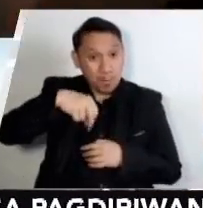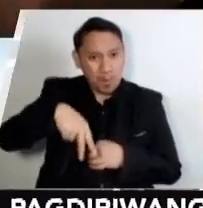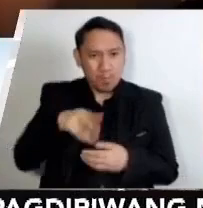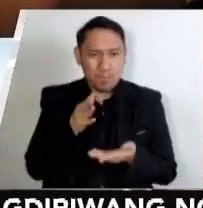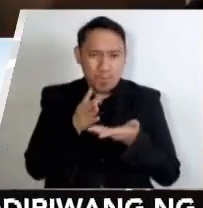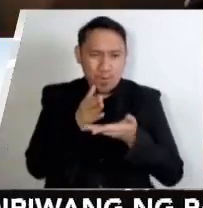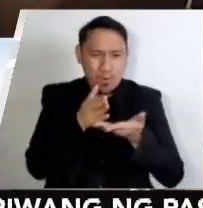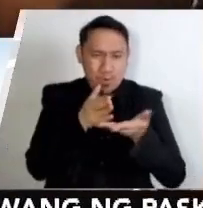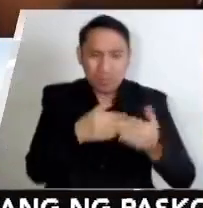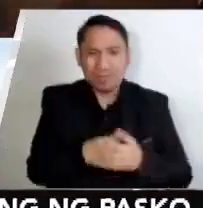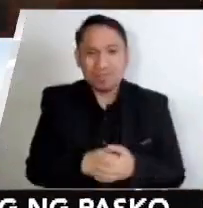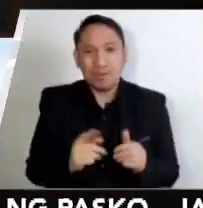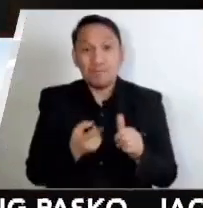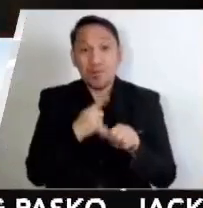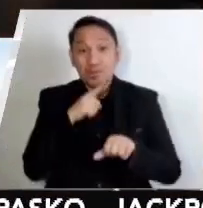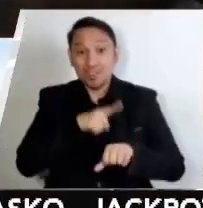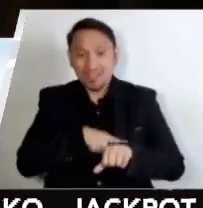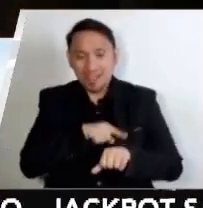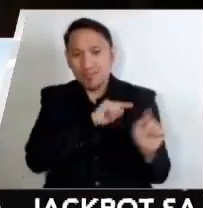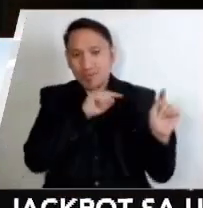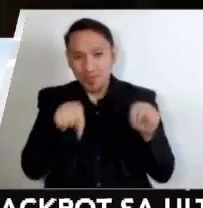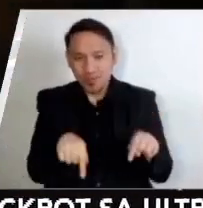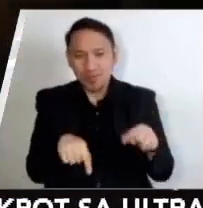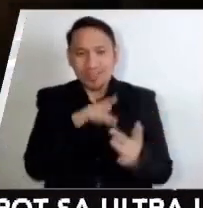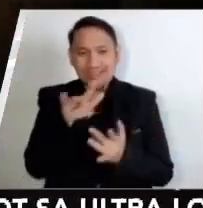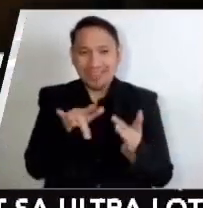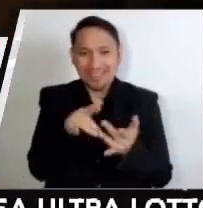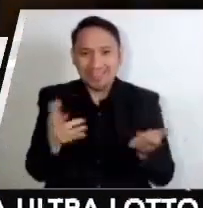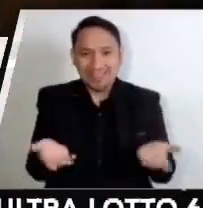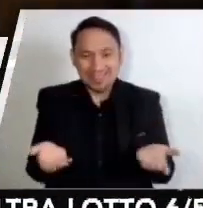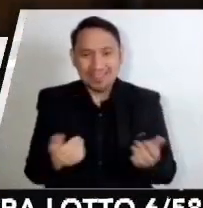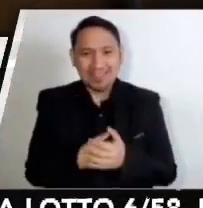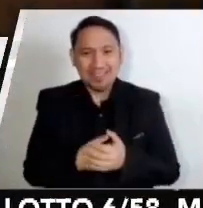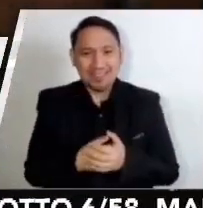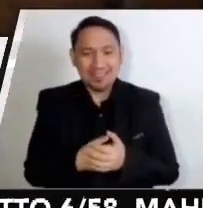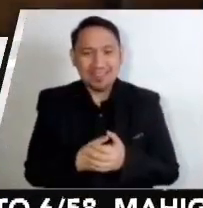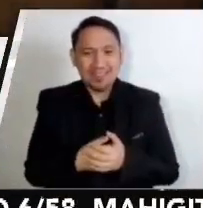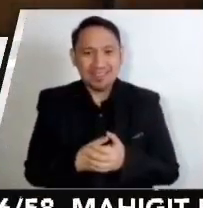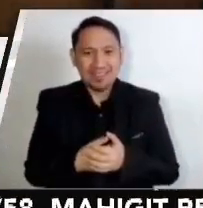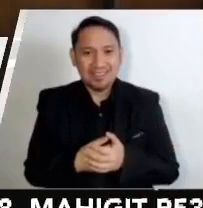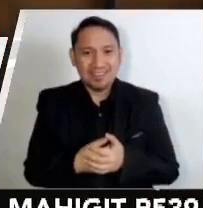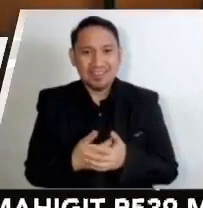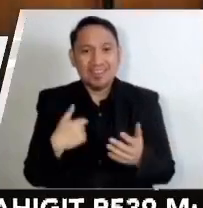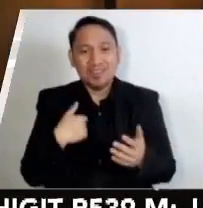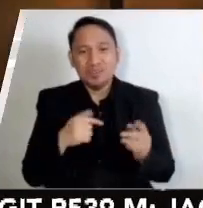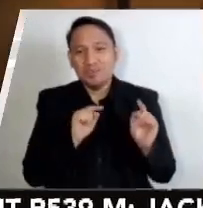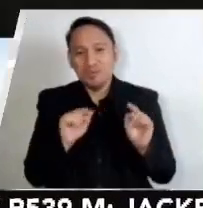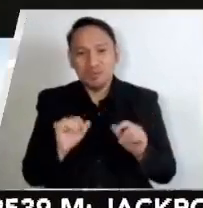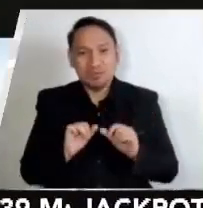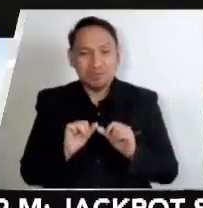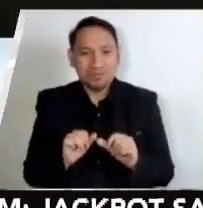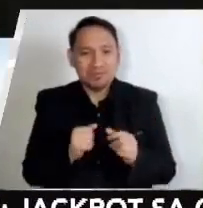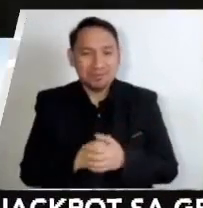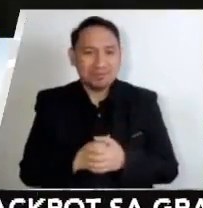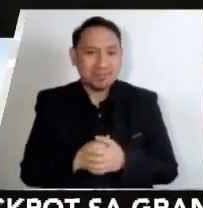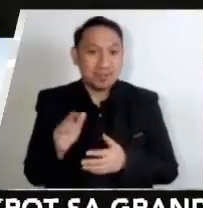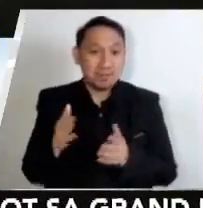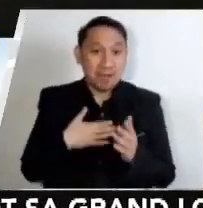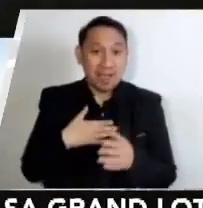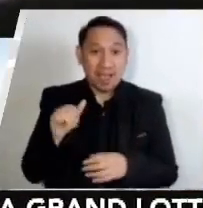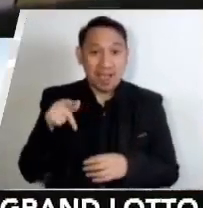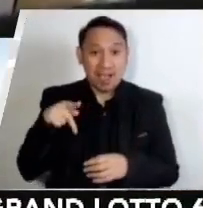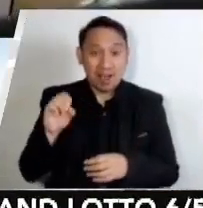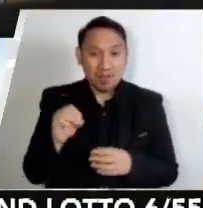time rin ang mga apo ni Mang June na papasyal sa lugar. Matagal na yung balaw ito, hindi matuloy-tuloy sa mga apo. Yung view po,